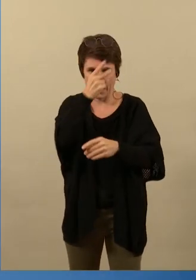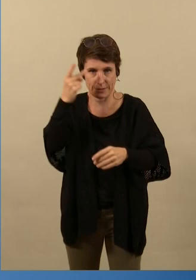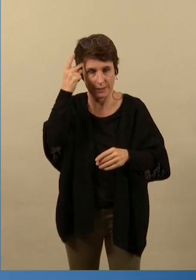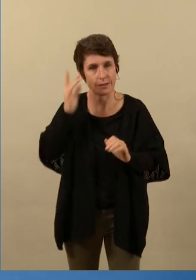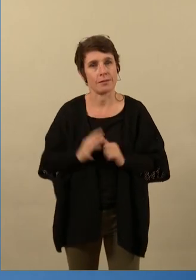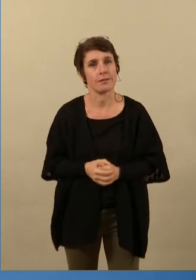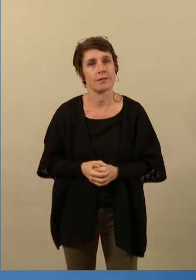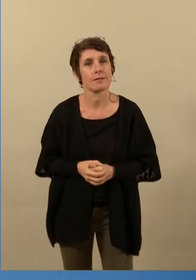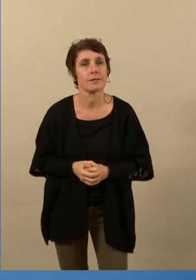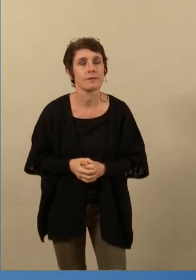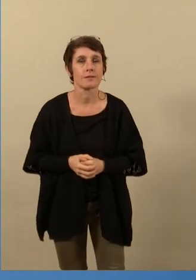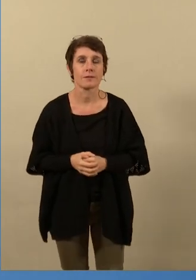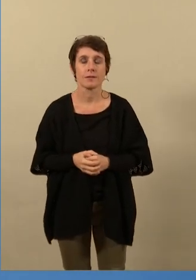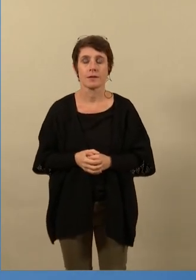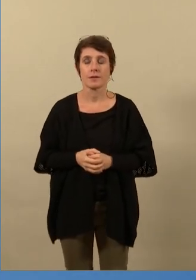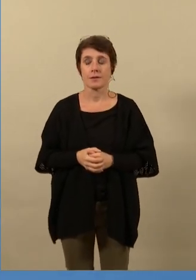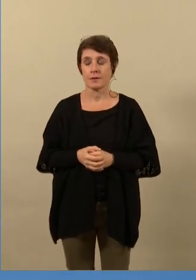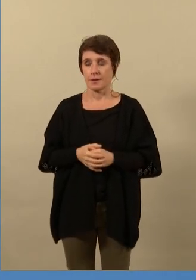Palestine madame